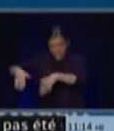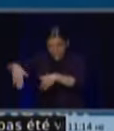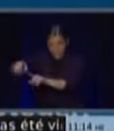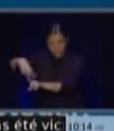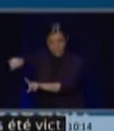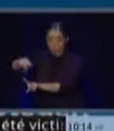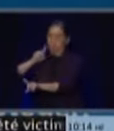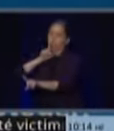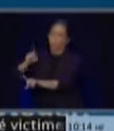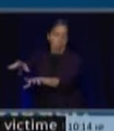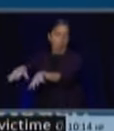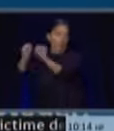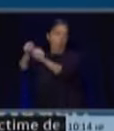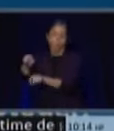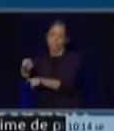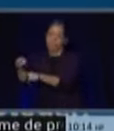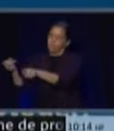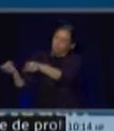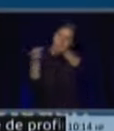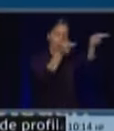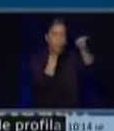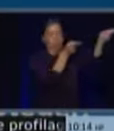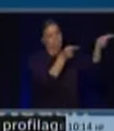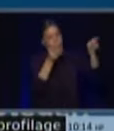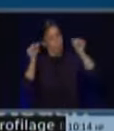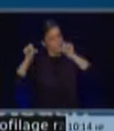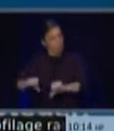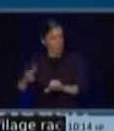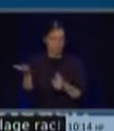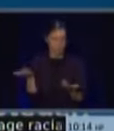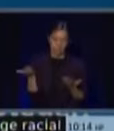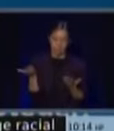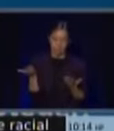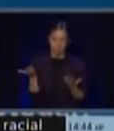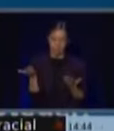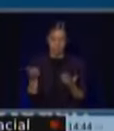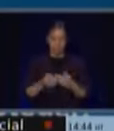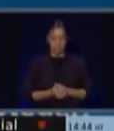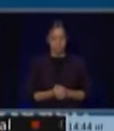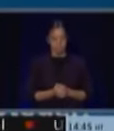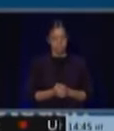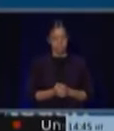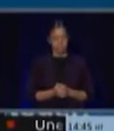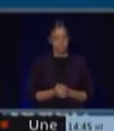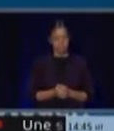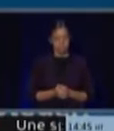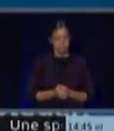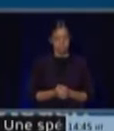être hospitalisé. Donc, c'est pas un jeu, c'est pas...